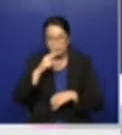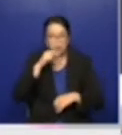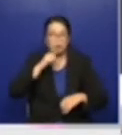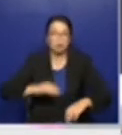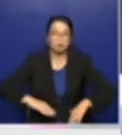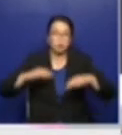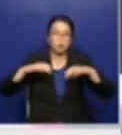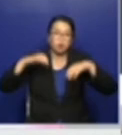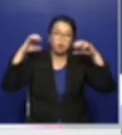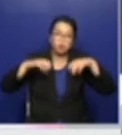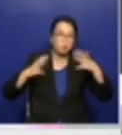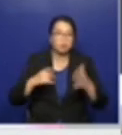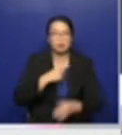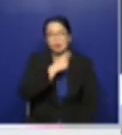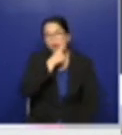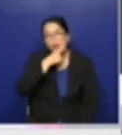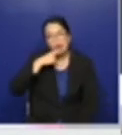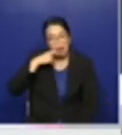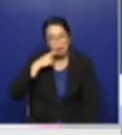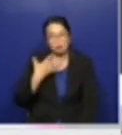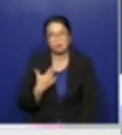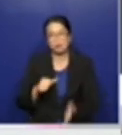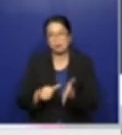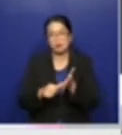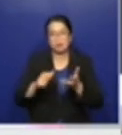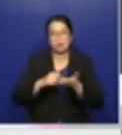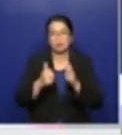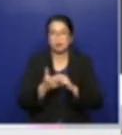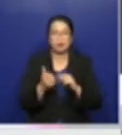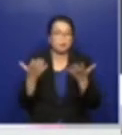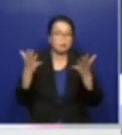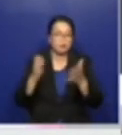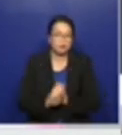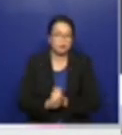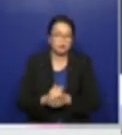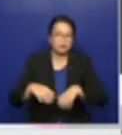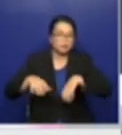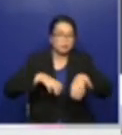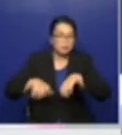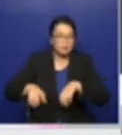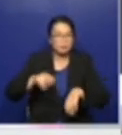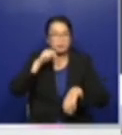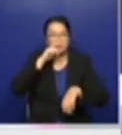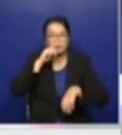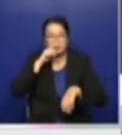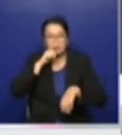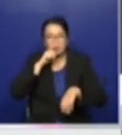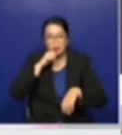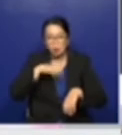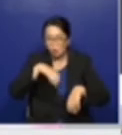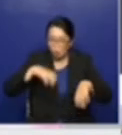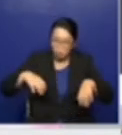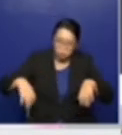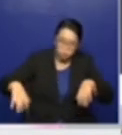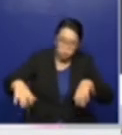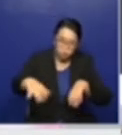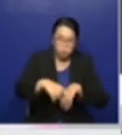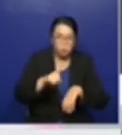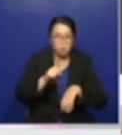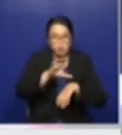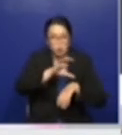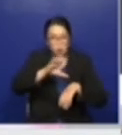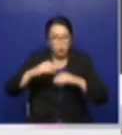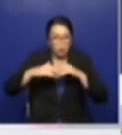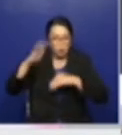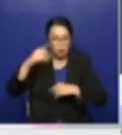นไม่ตกก็แล้งเหมือนเดิมไม่มีประสิทธิภาพอะไรเลยหน่วยงานจัดการน้ำยังมีร้อยๆหน่วยงานเหมือนเดิม